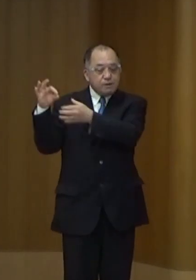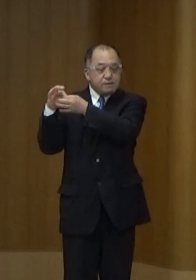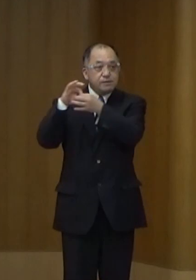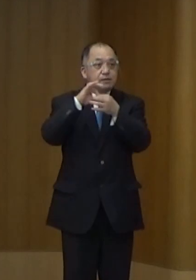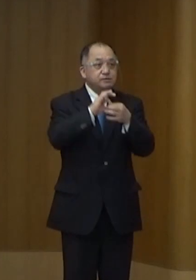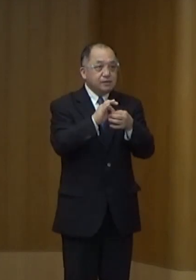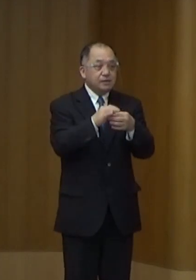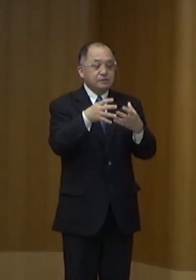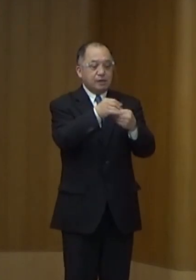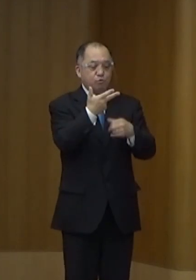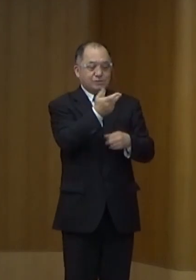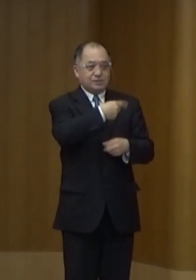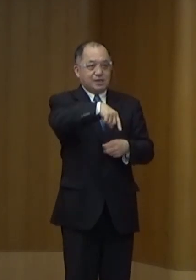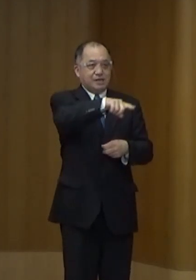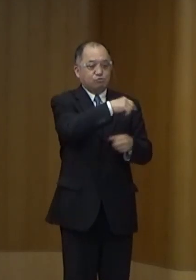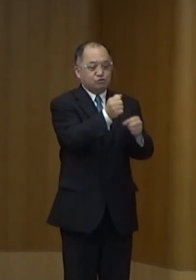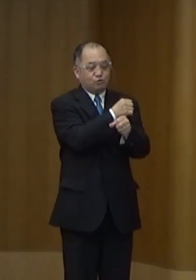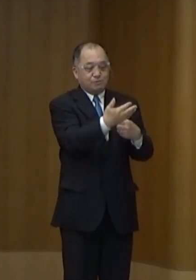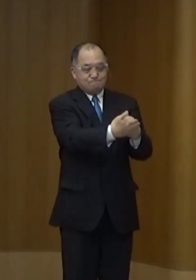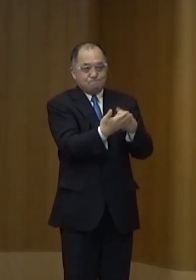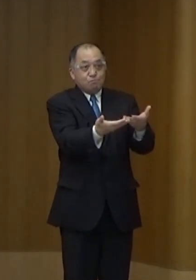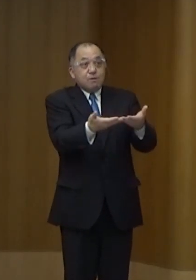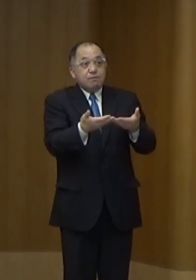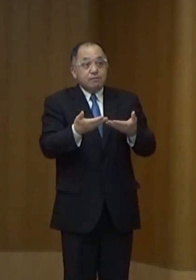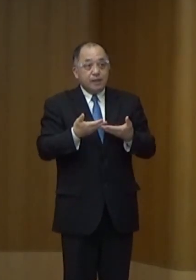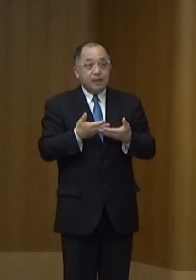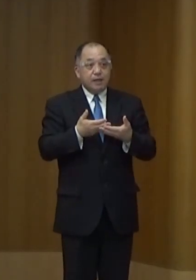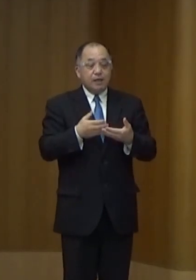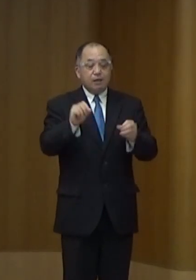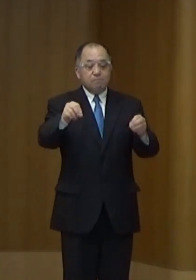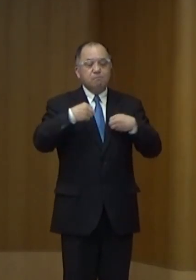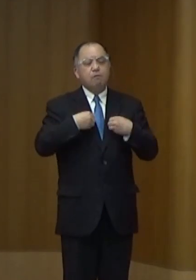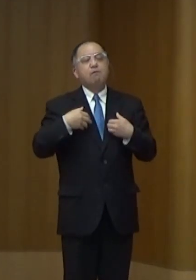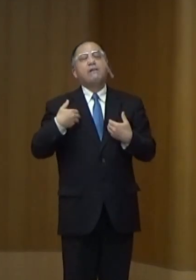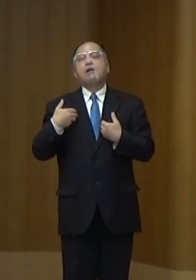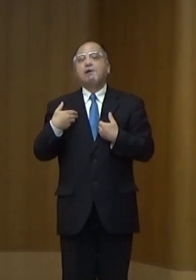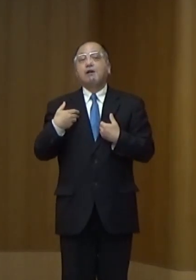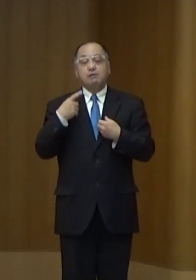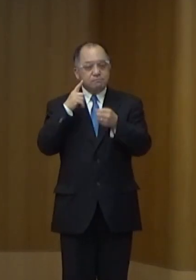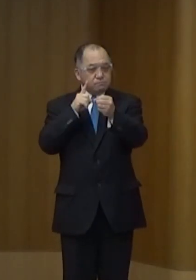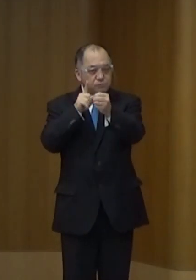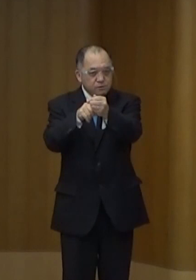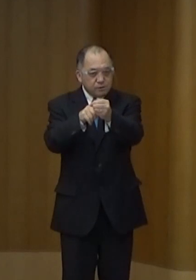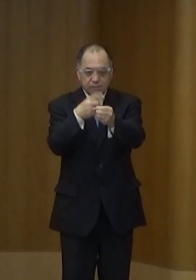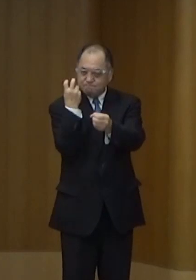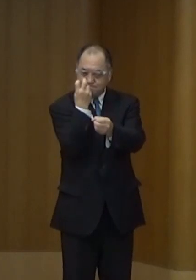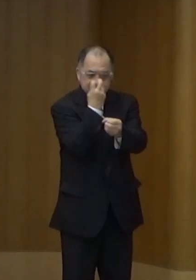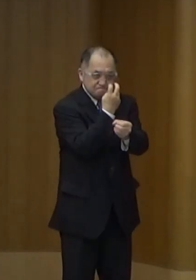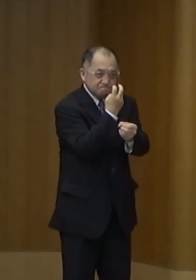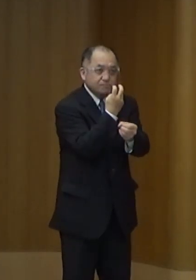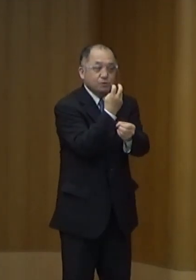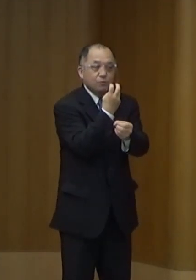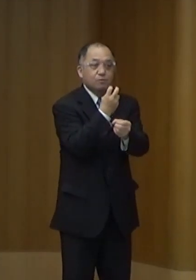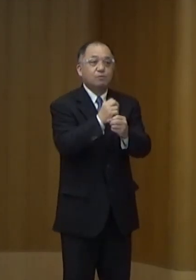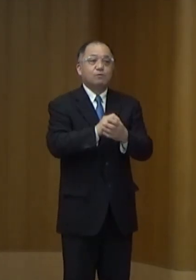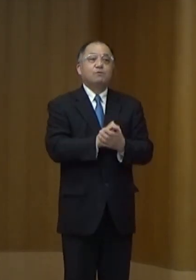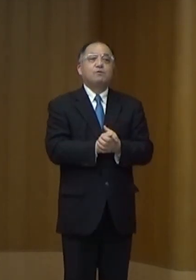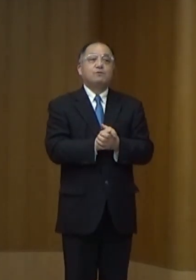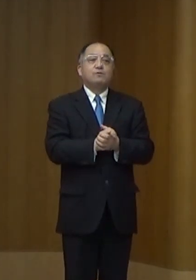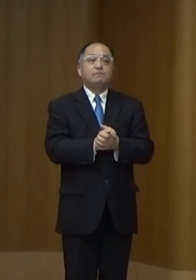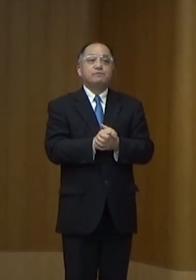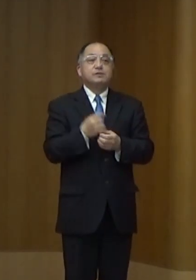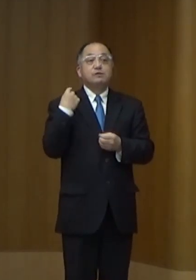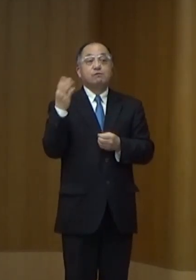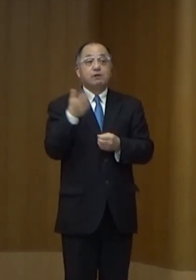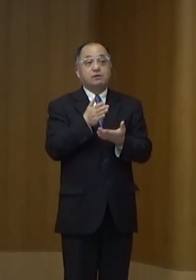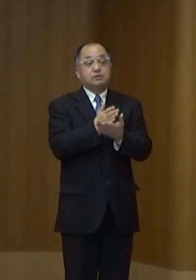業者の方に協力をいただいて、無症状の方に焦点を当てたモニタリング検査ということで昨